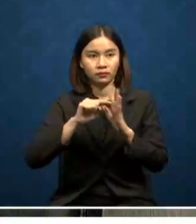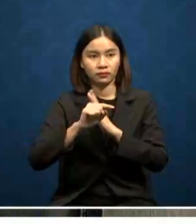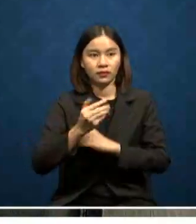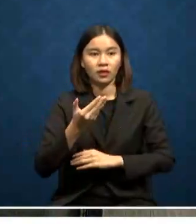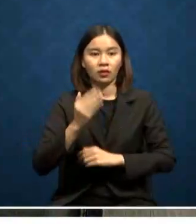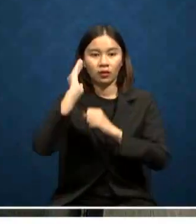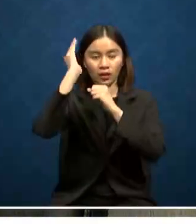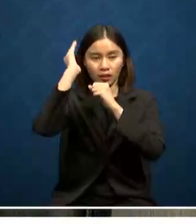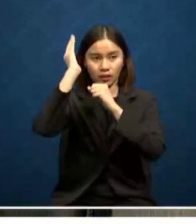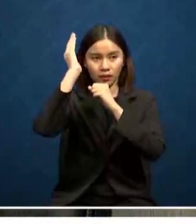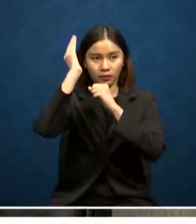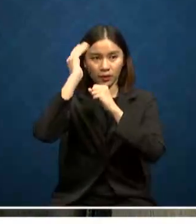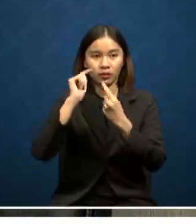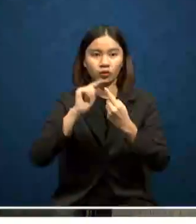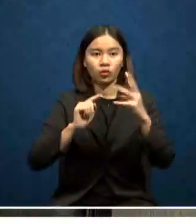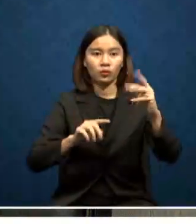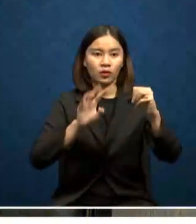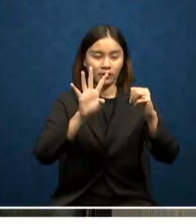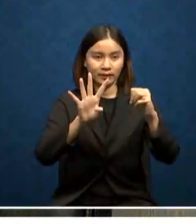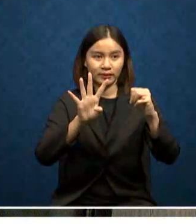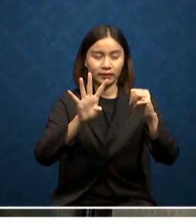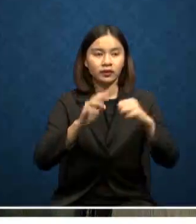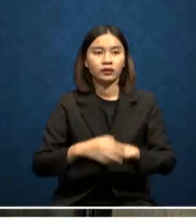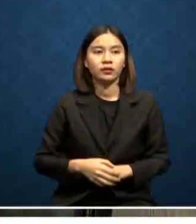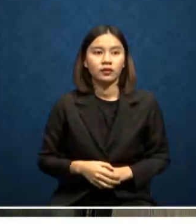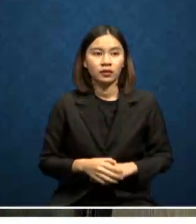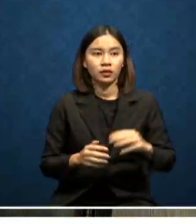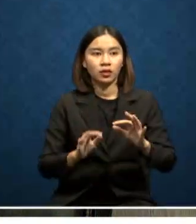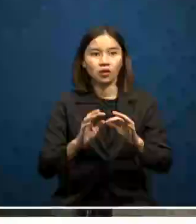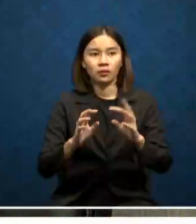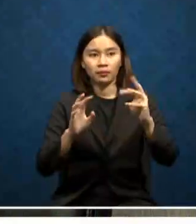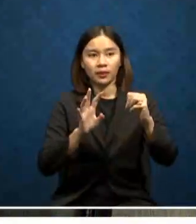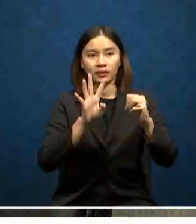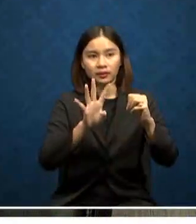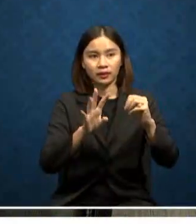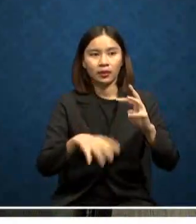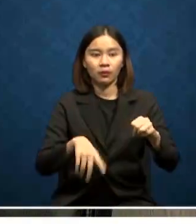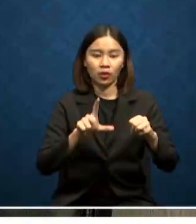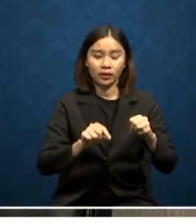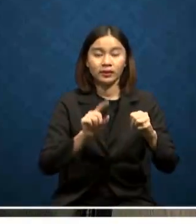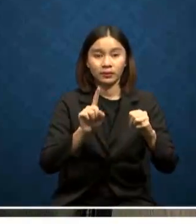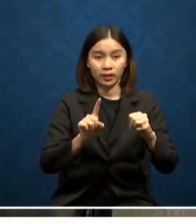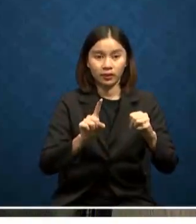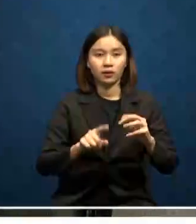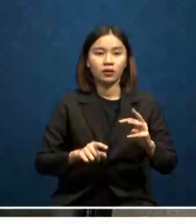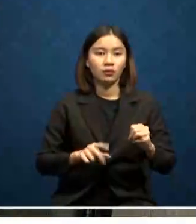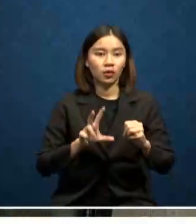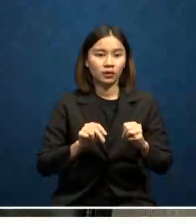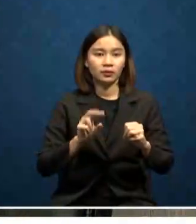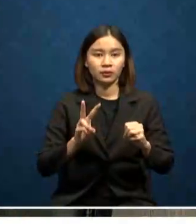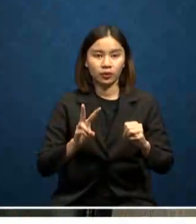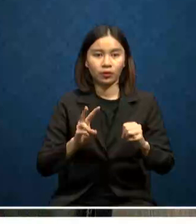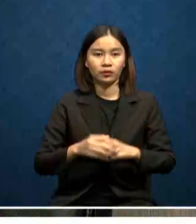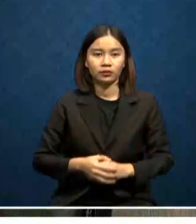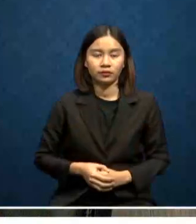รายในมาตรา4ซึ่งเป็นมาตราทั่วไปมาตรา21แล้วก็มาตรา32